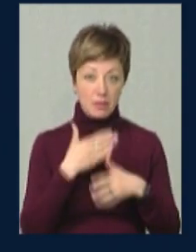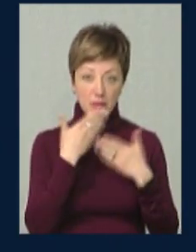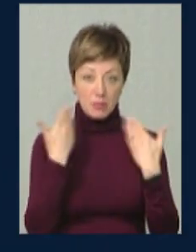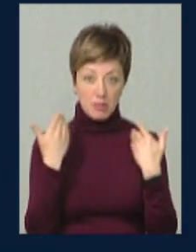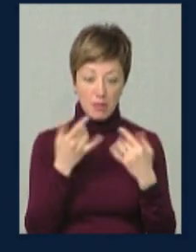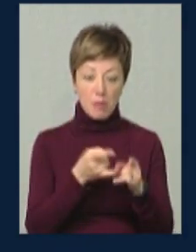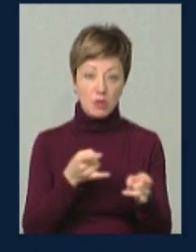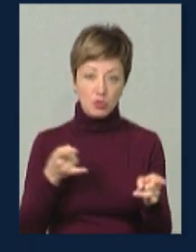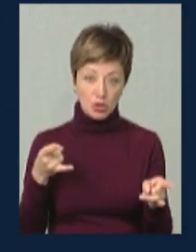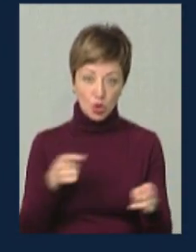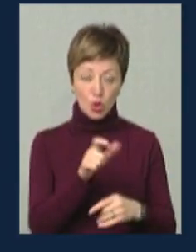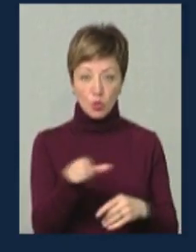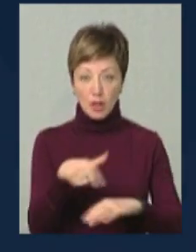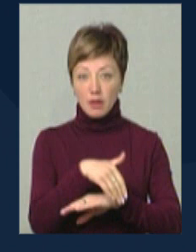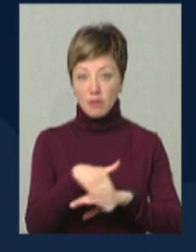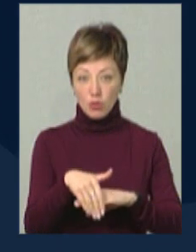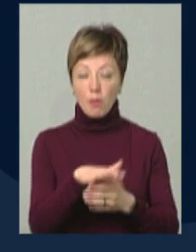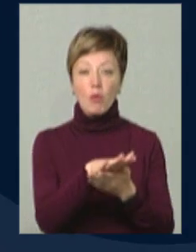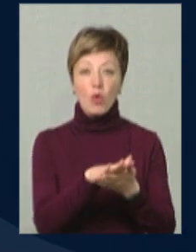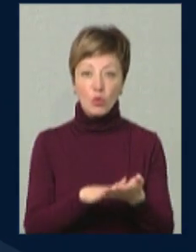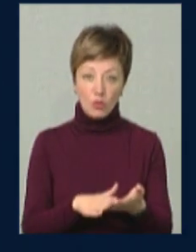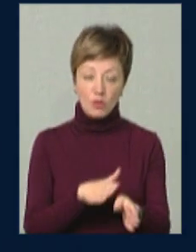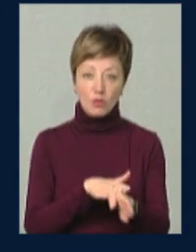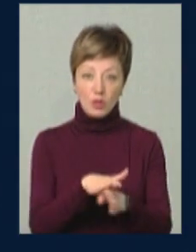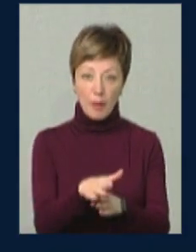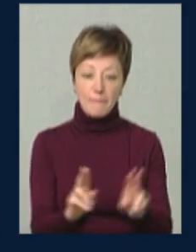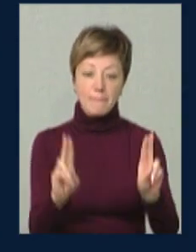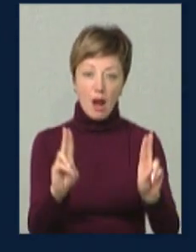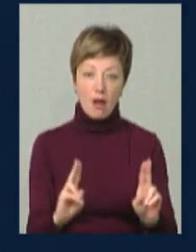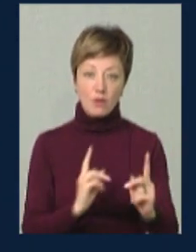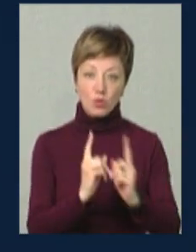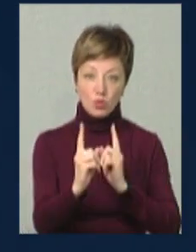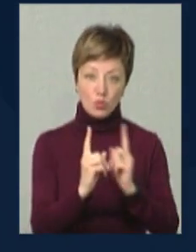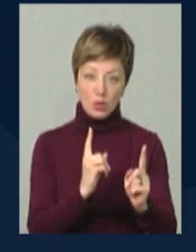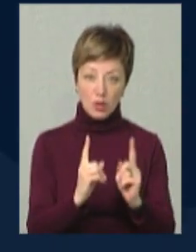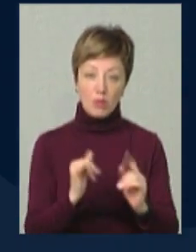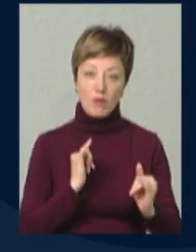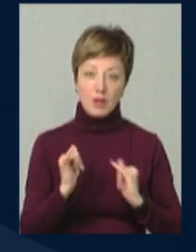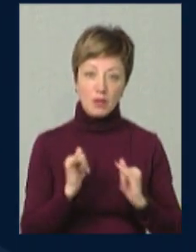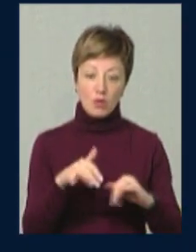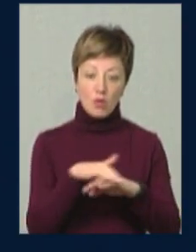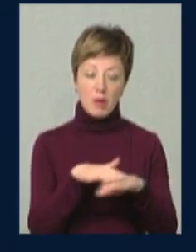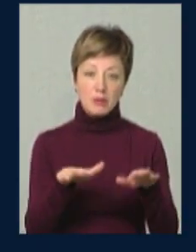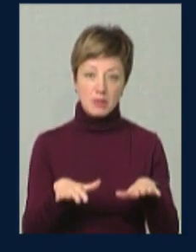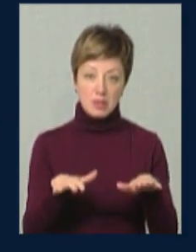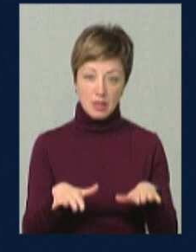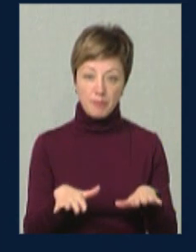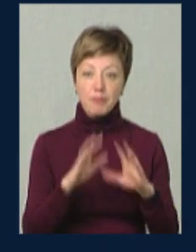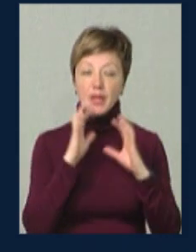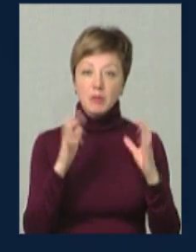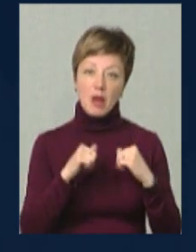великої кількості машин та людей на вулицях продовжуйте дотримуватися правил дорожнього руху та поведінків у громадських місцях.